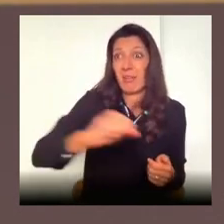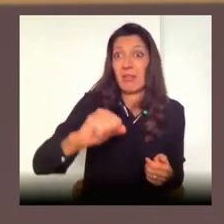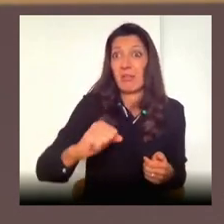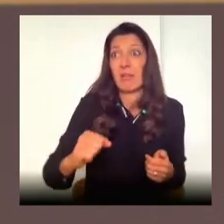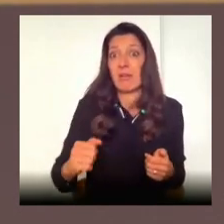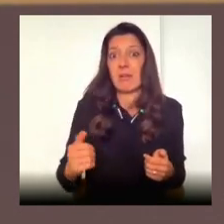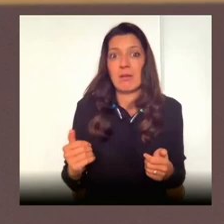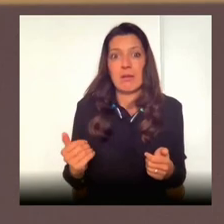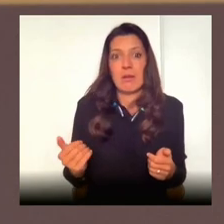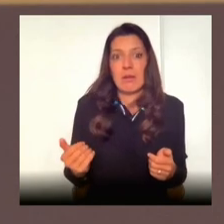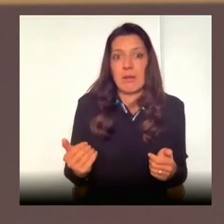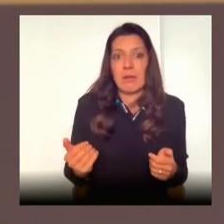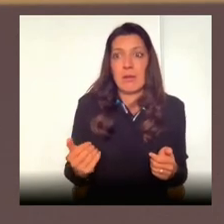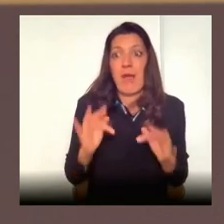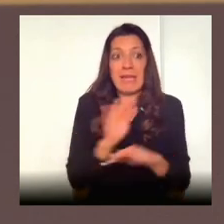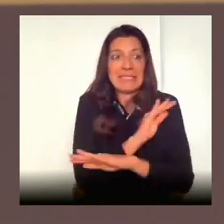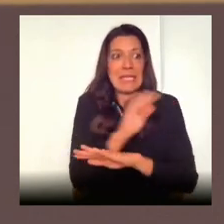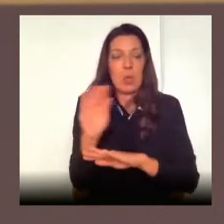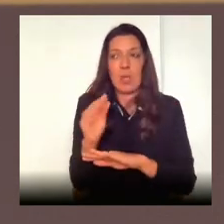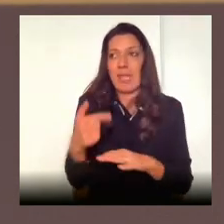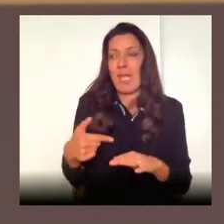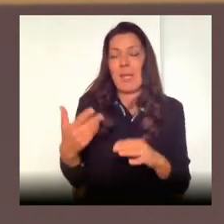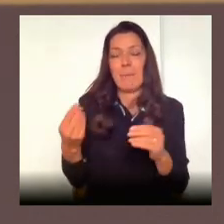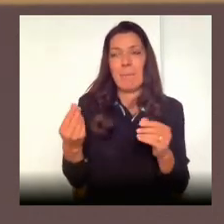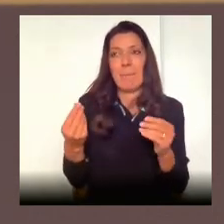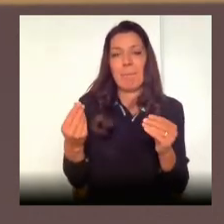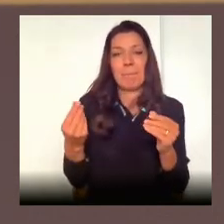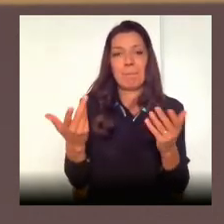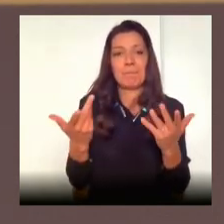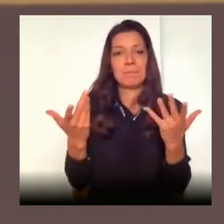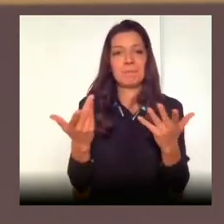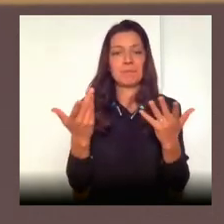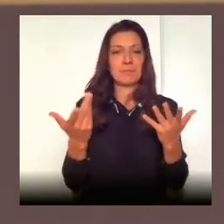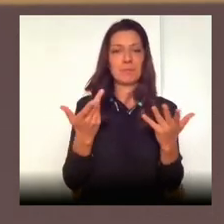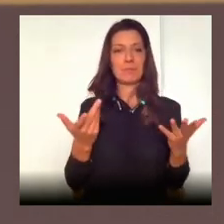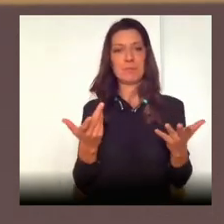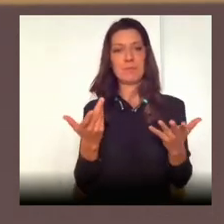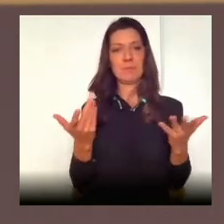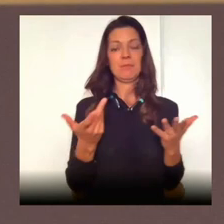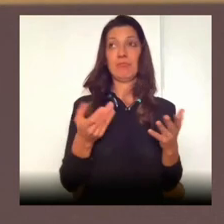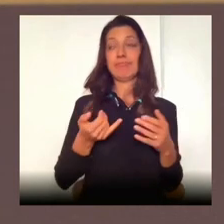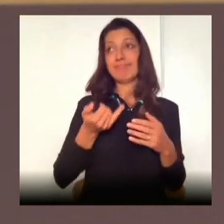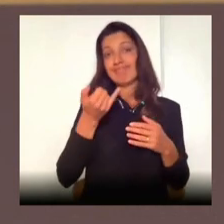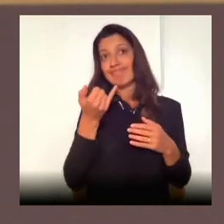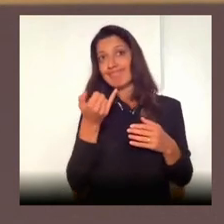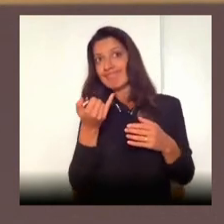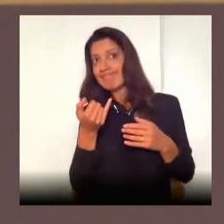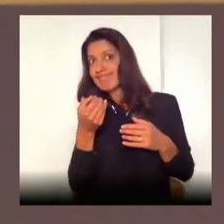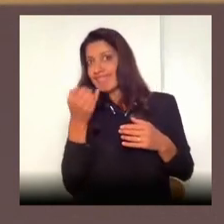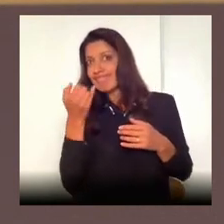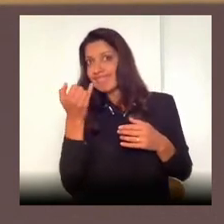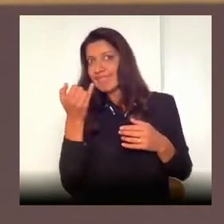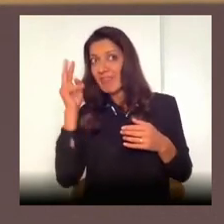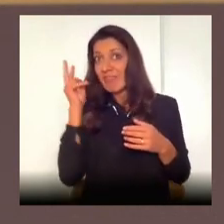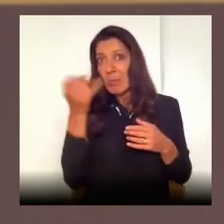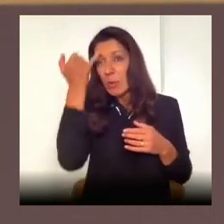tellement vite que au niveau de la sécurité, pour l'instant, il n'y a pas encore de réelle innovation qui va dans ce sens-là.